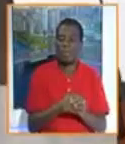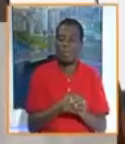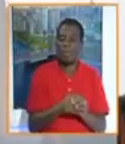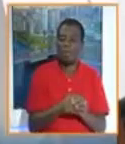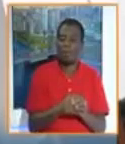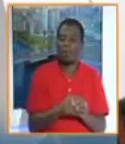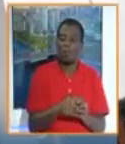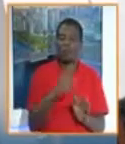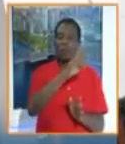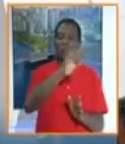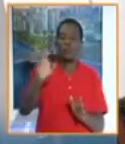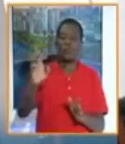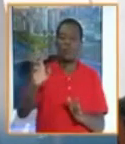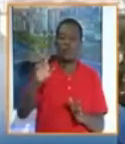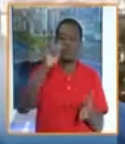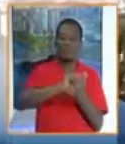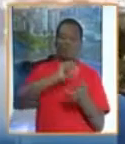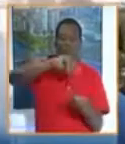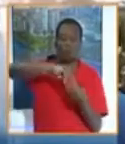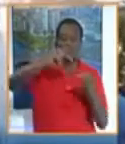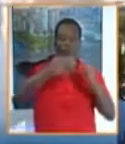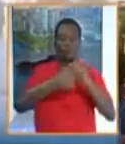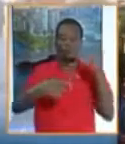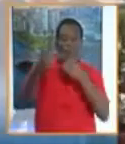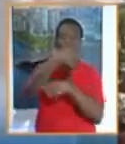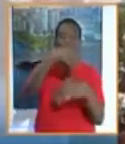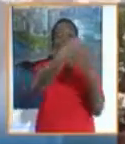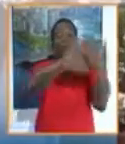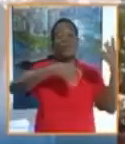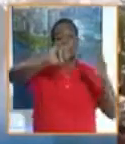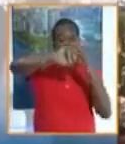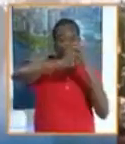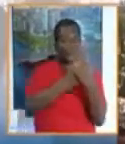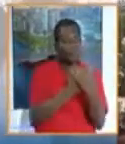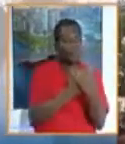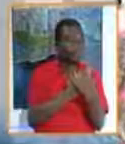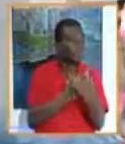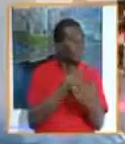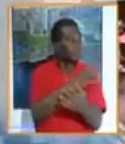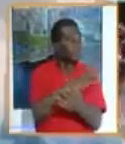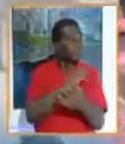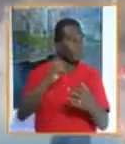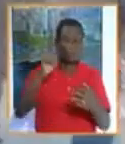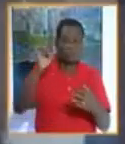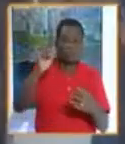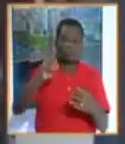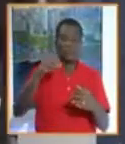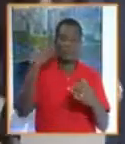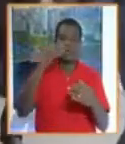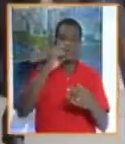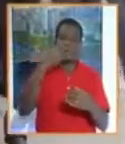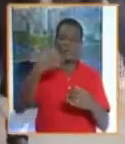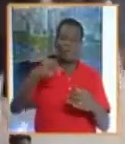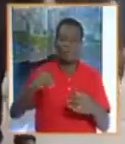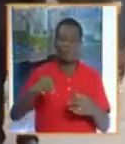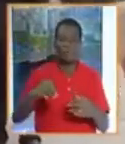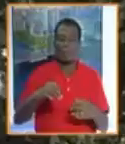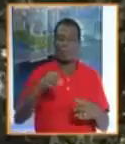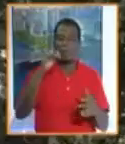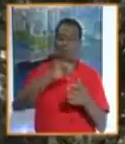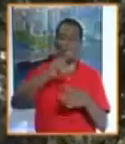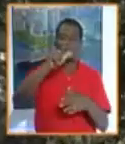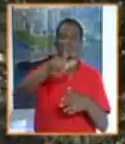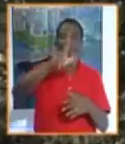100 c'est le nombre de jours avant le démarrage des festivités des huitièmes jeux de la francophonie à abidjan prévus du 21